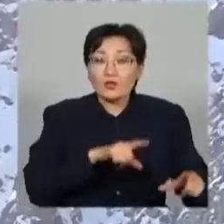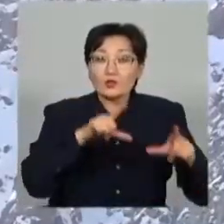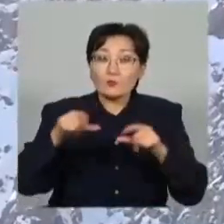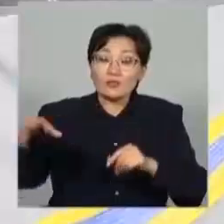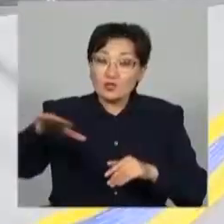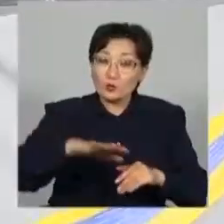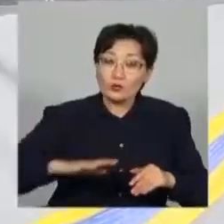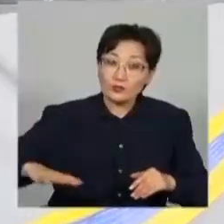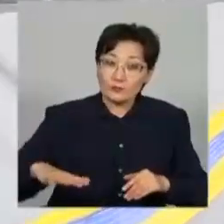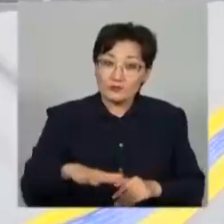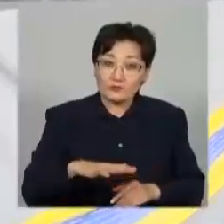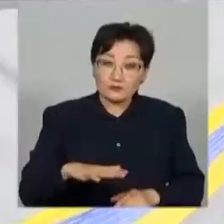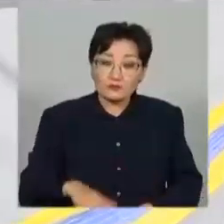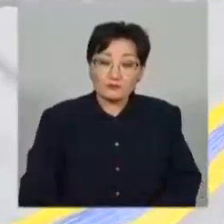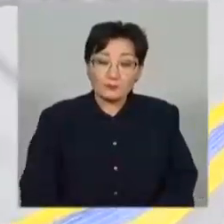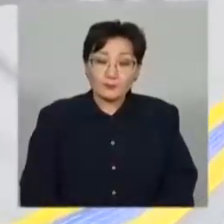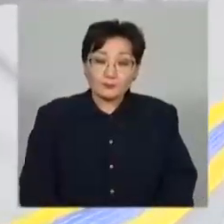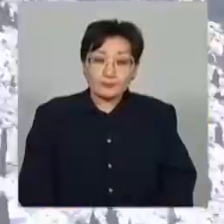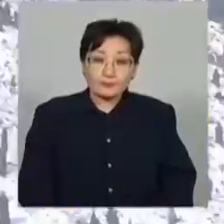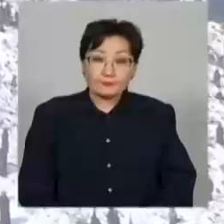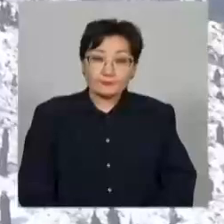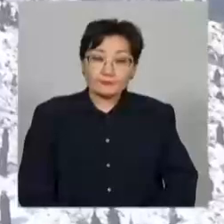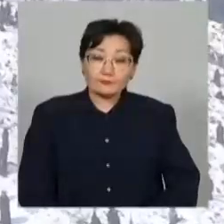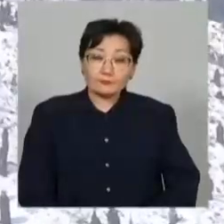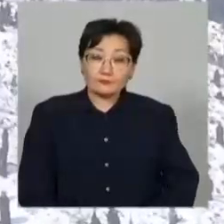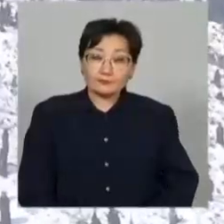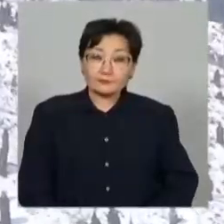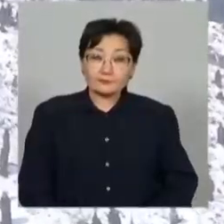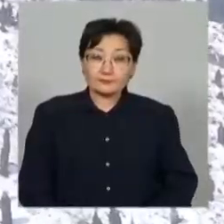выезды в горную местность. Дамир Анитов, Мирам Исабеков, телеканал Алматы.